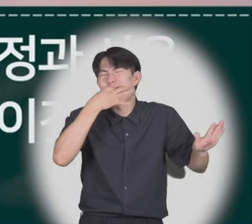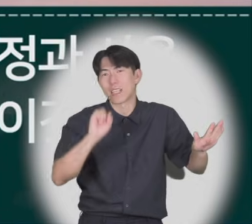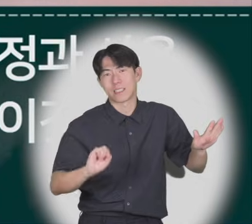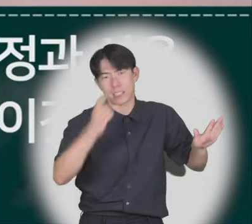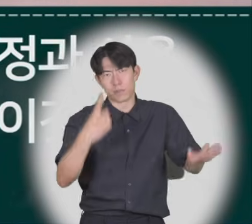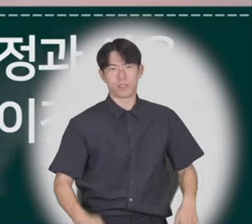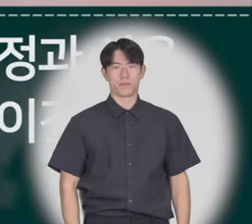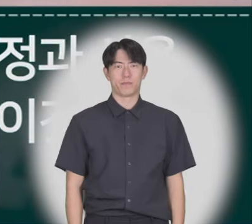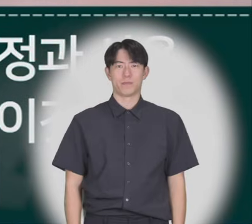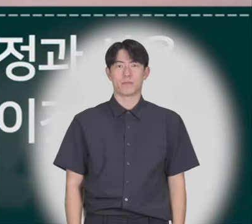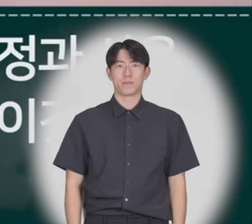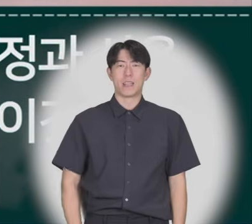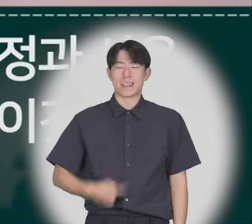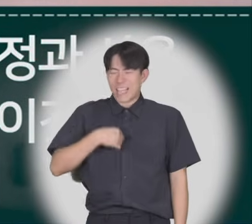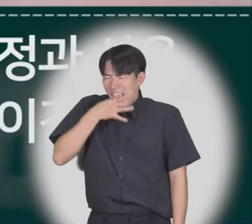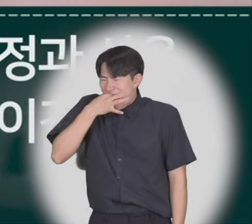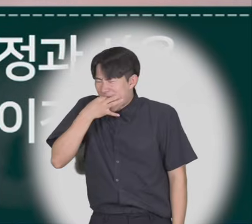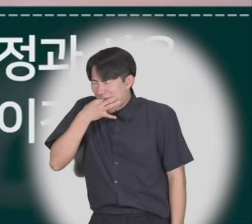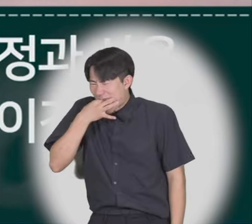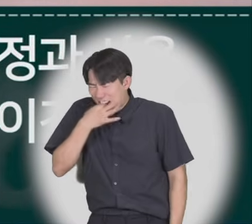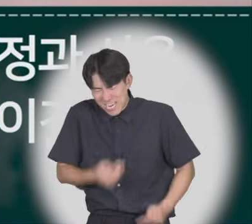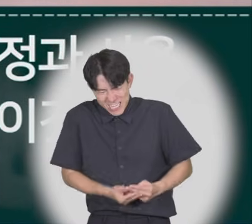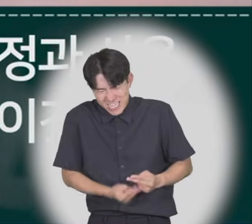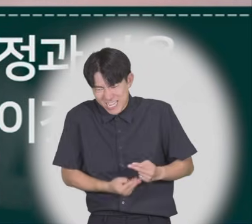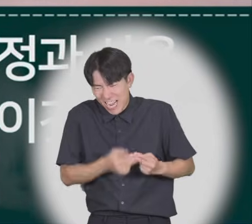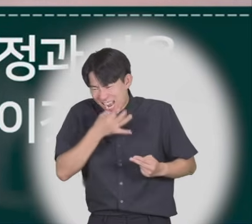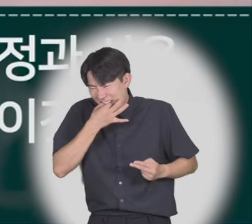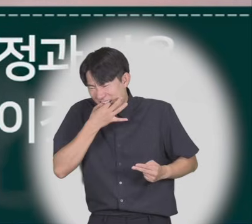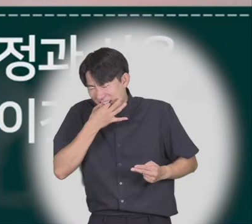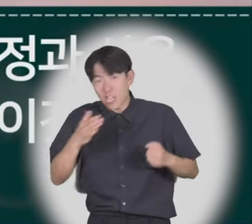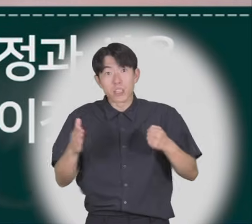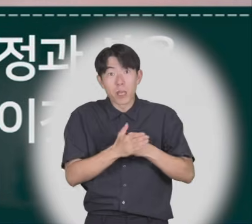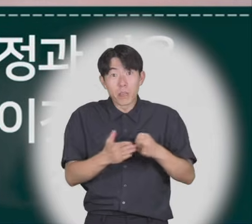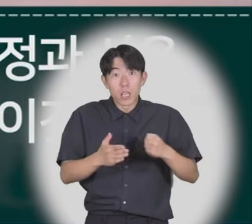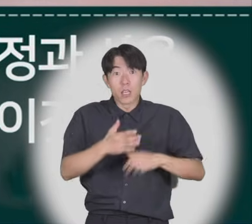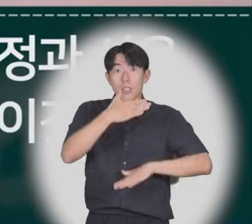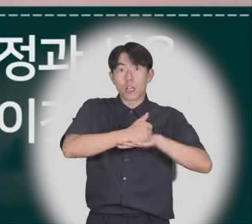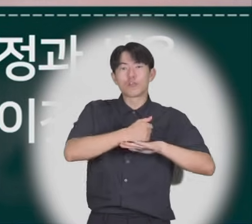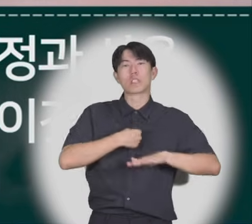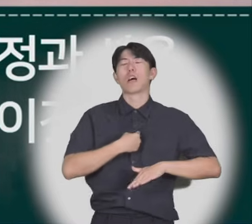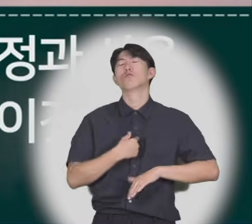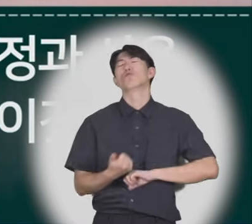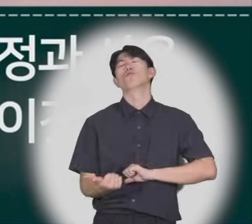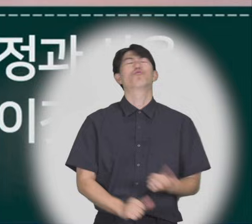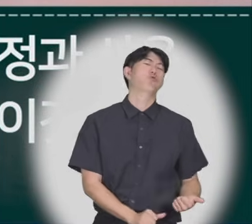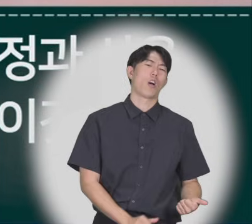없는 욕심 때문에 결국 자기 자신이 희생양이 되는 겁니다.